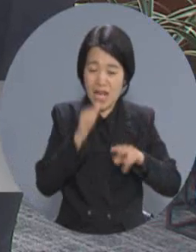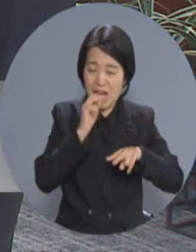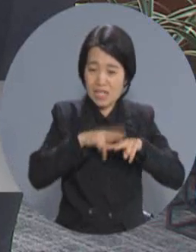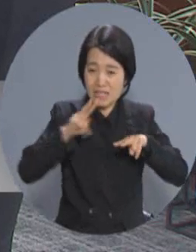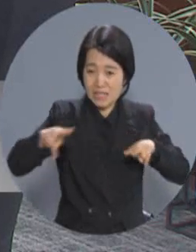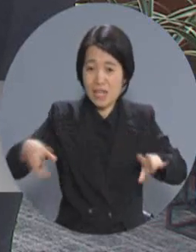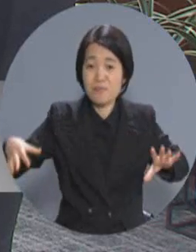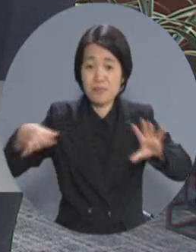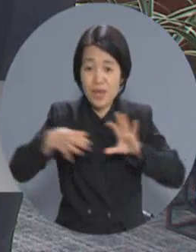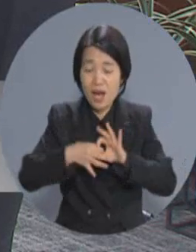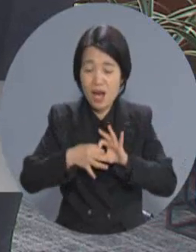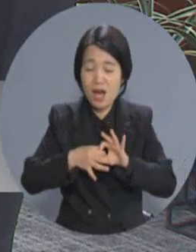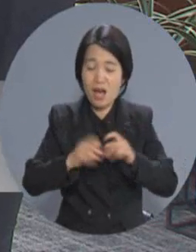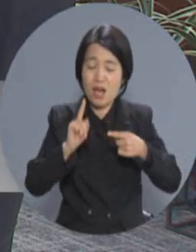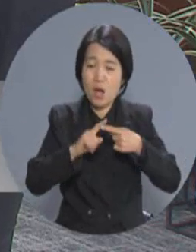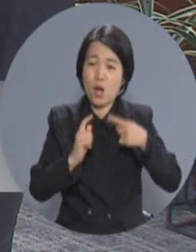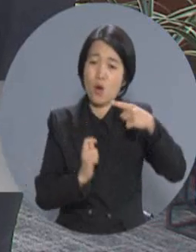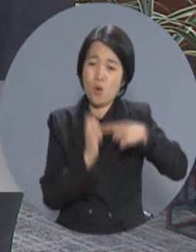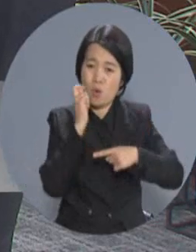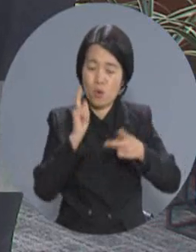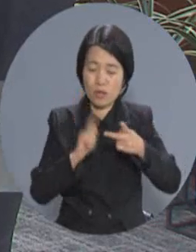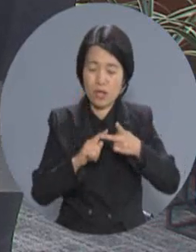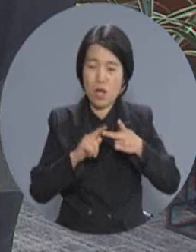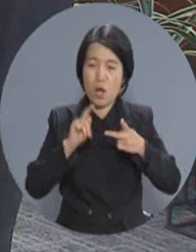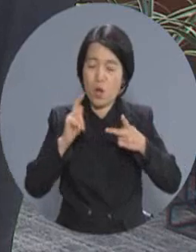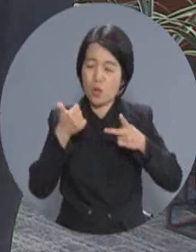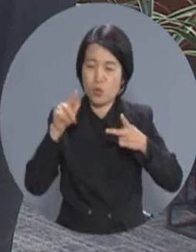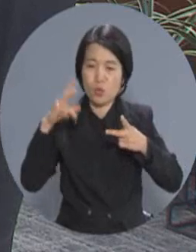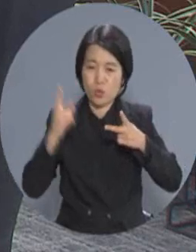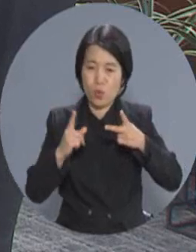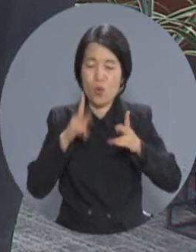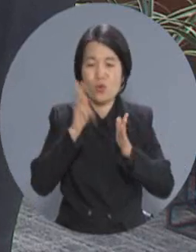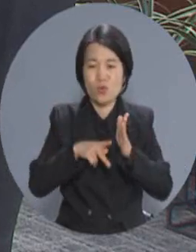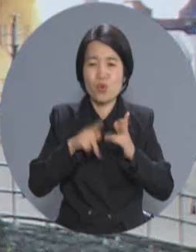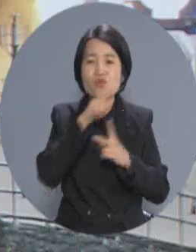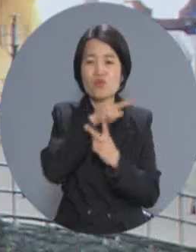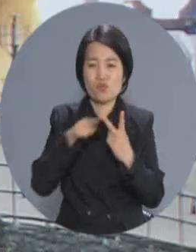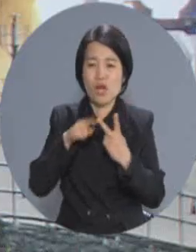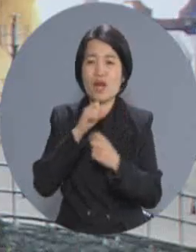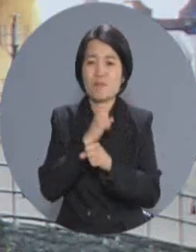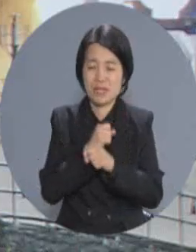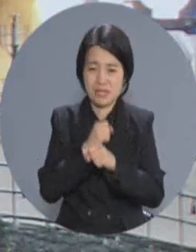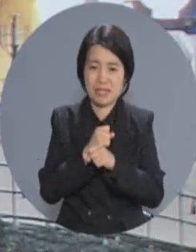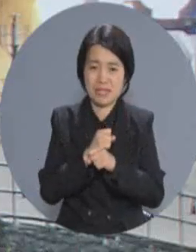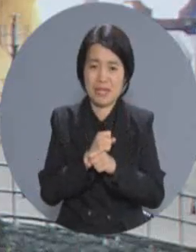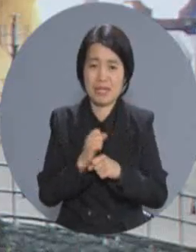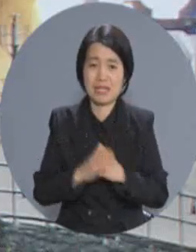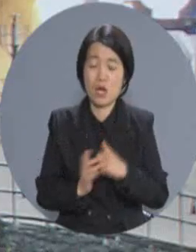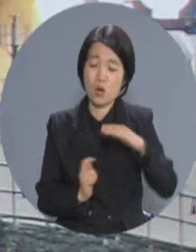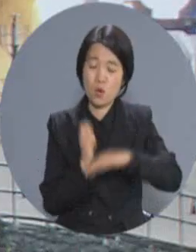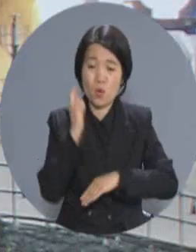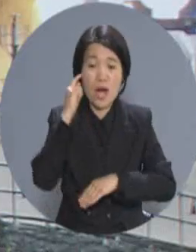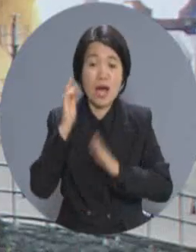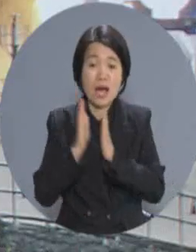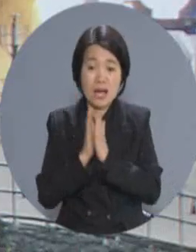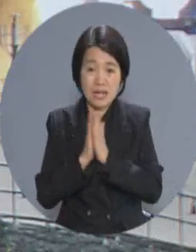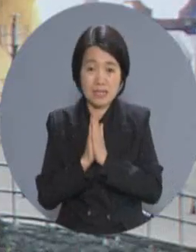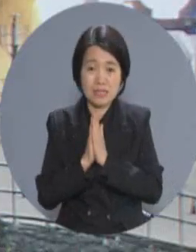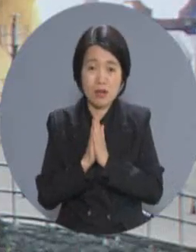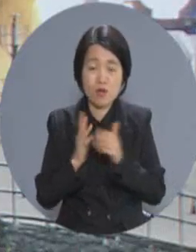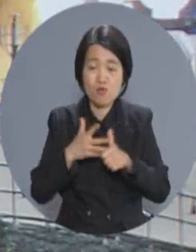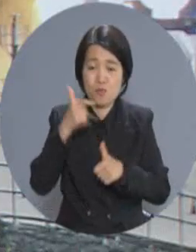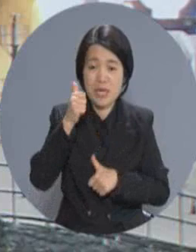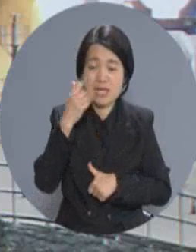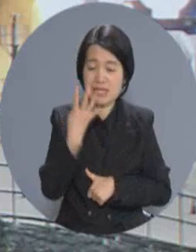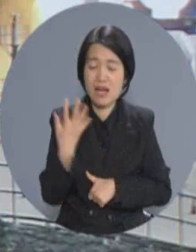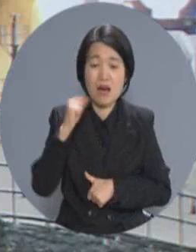연결해서 고흥역과 녹동역을 만들어야 된다 이거를 이제 우리 자체적으로 용역을 하기 위해서 군비 4억